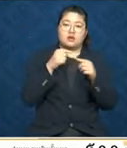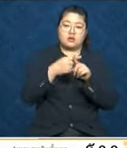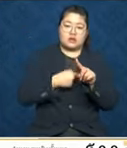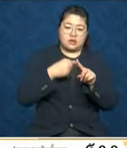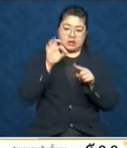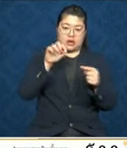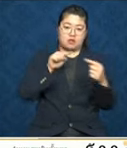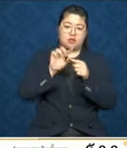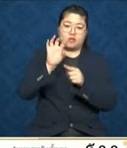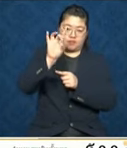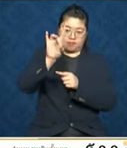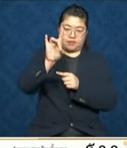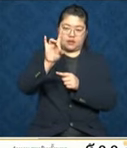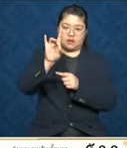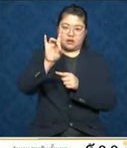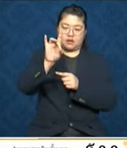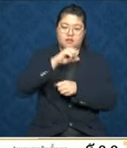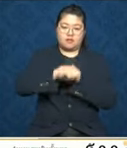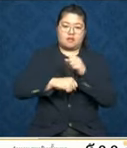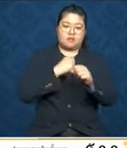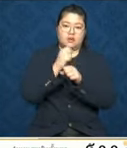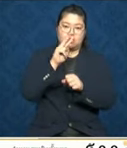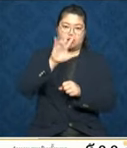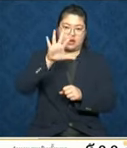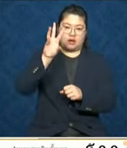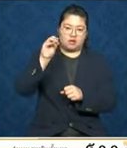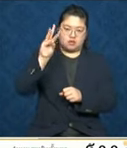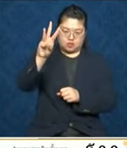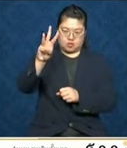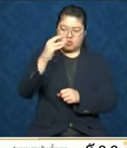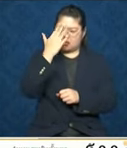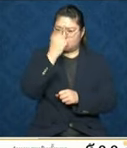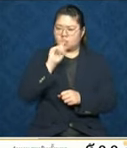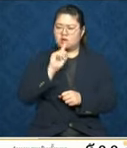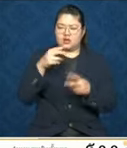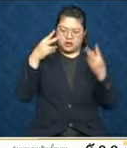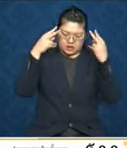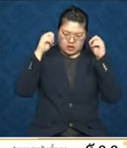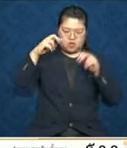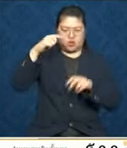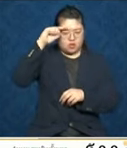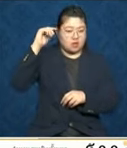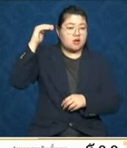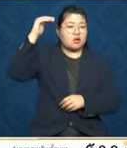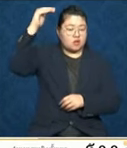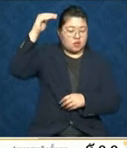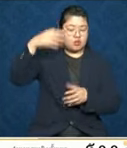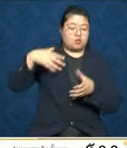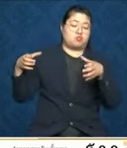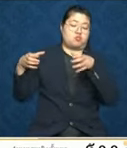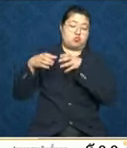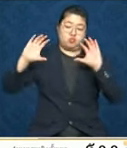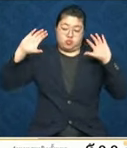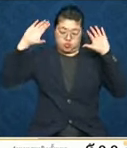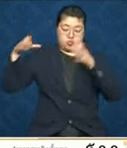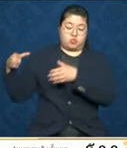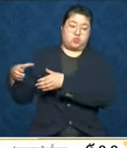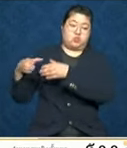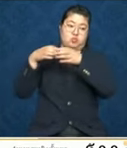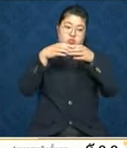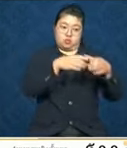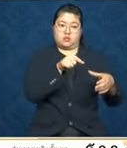ายน2566ที่ผ่านมานายกรัฐมนตรีเศรษฐาทวีสินพร้อมคณะนะครับมีโอกาสได้ลงไปดู